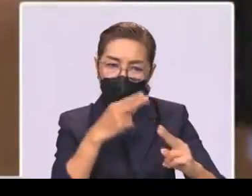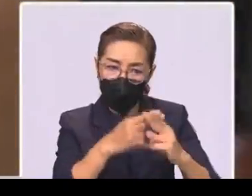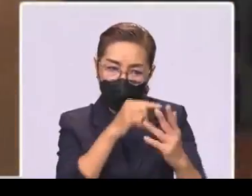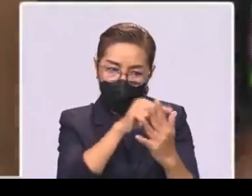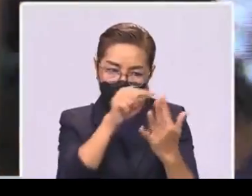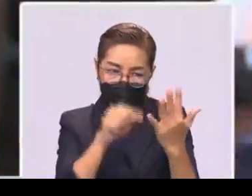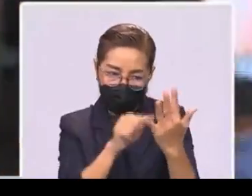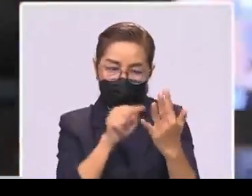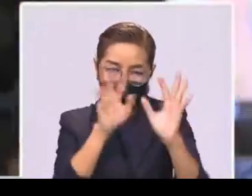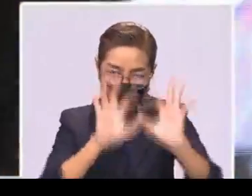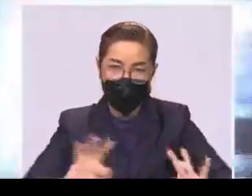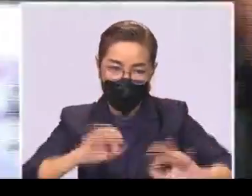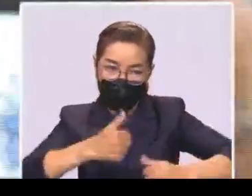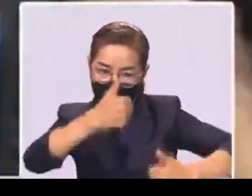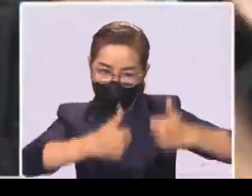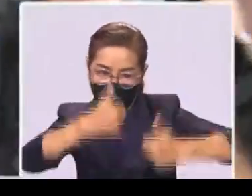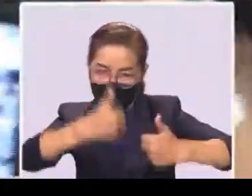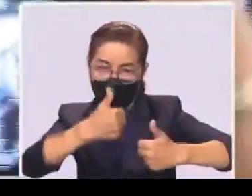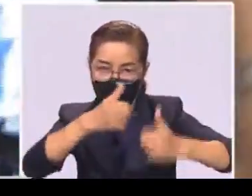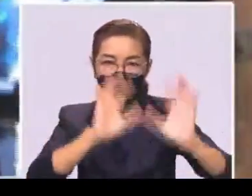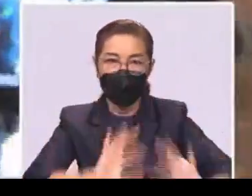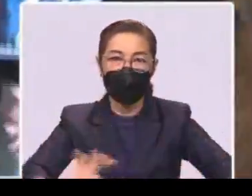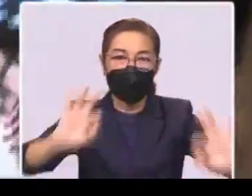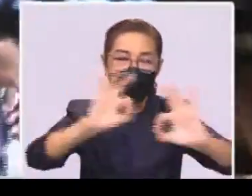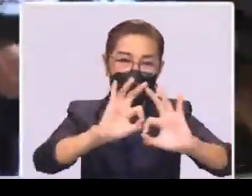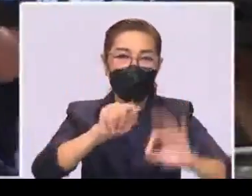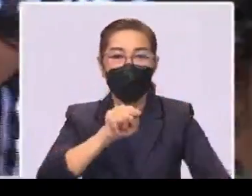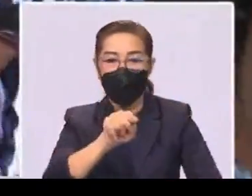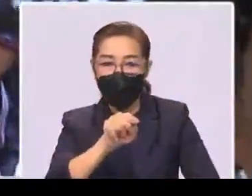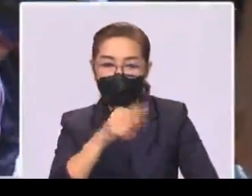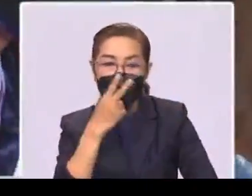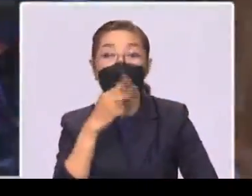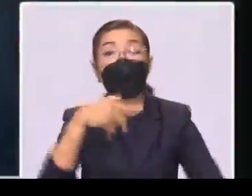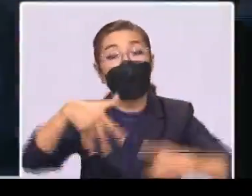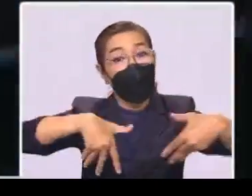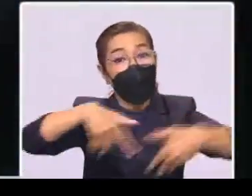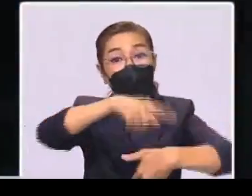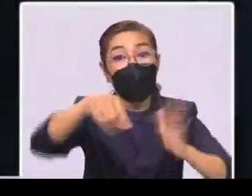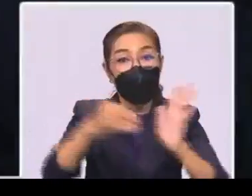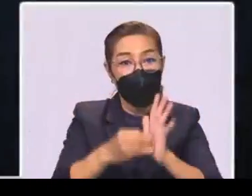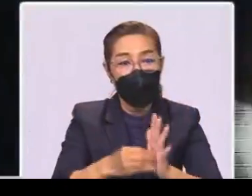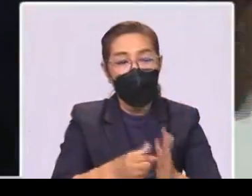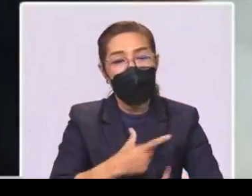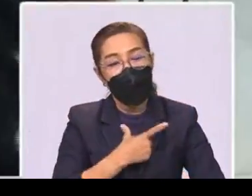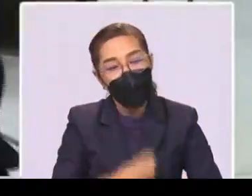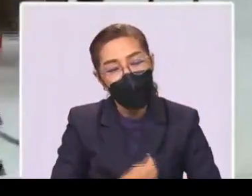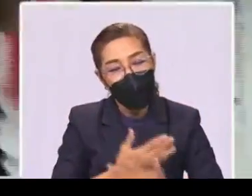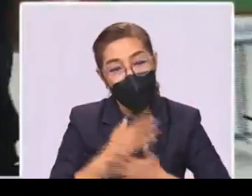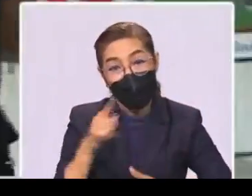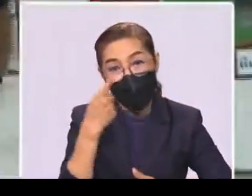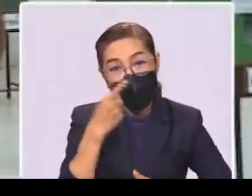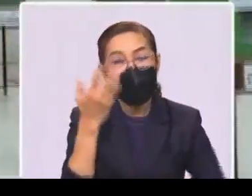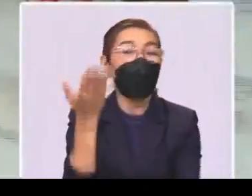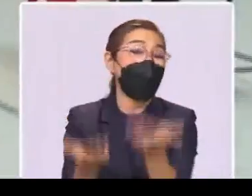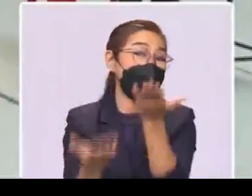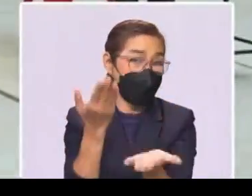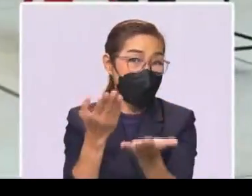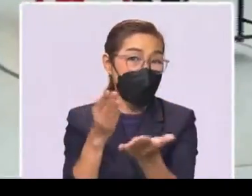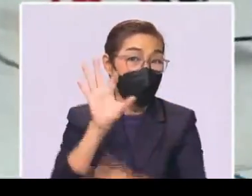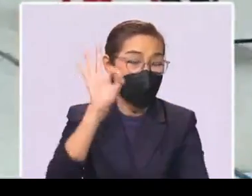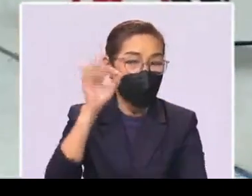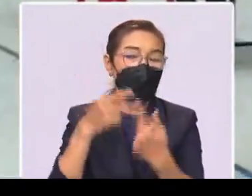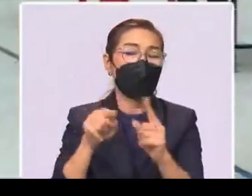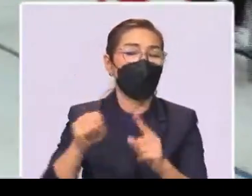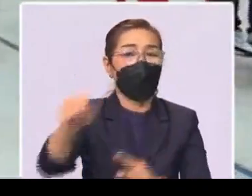สำคัญนะครับดูแล้วก็อ่ารักใครชอบใครก็ว่ากันไปนะครับแต่ทั้งหลายทั้งปวงนี้เป็นกระแส